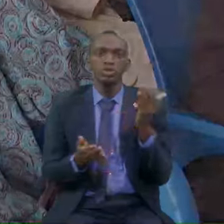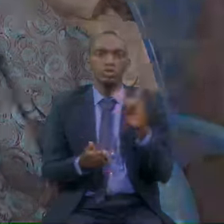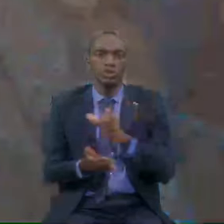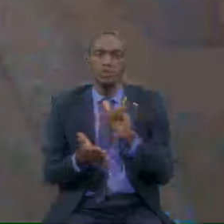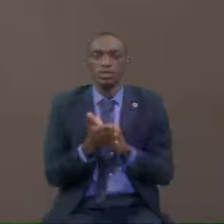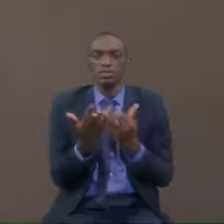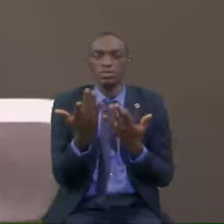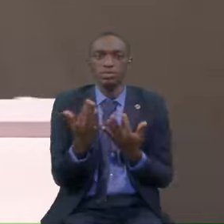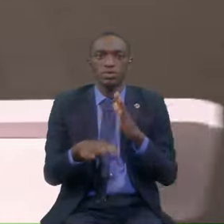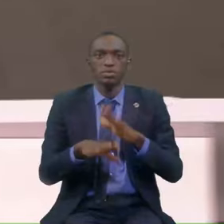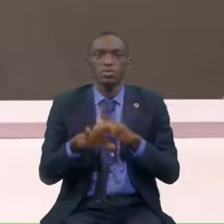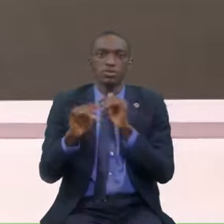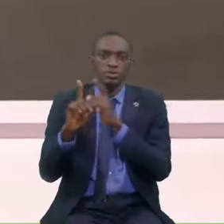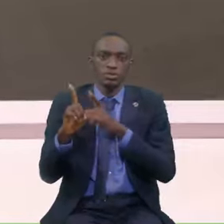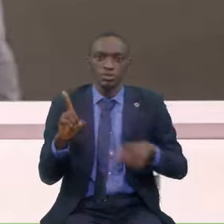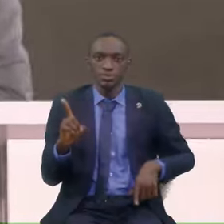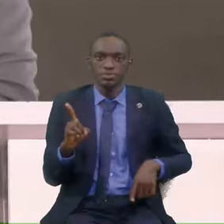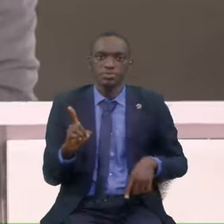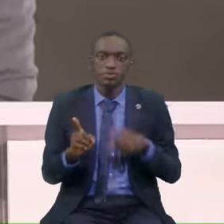en l'Éternel,